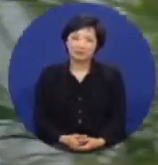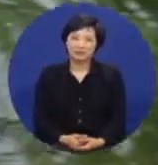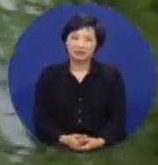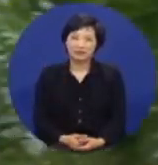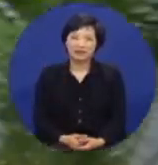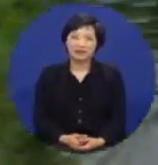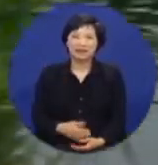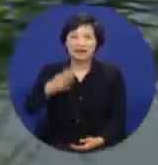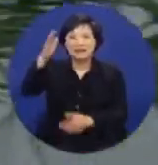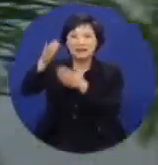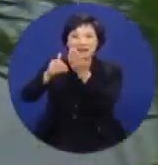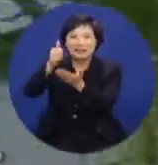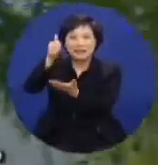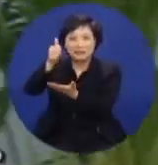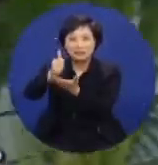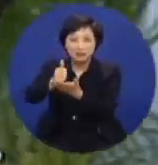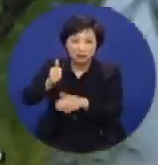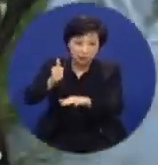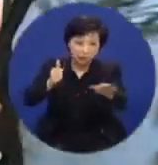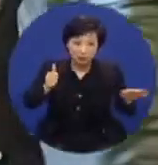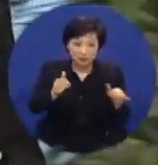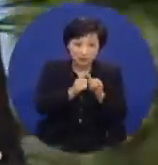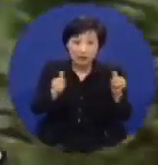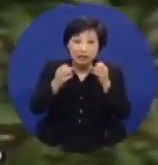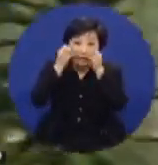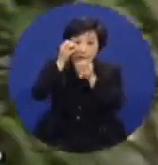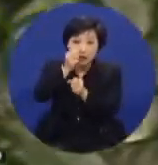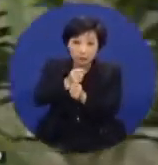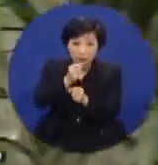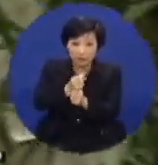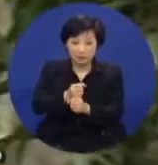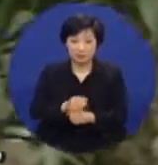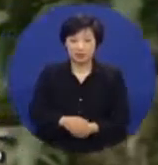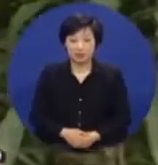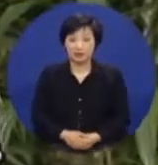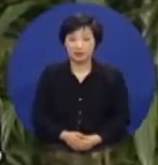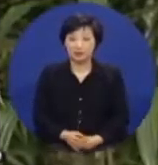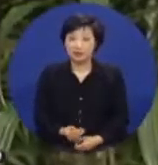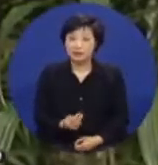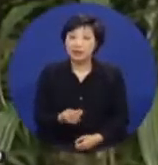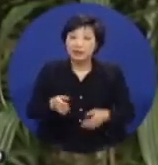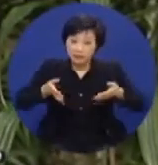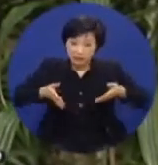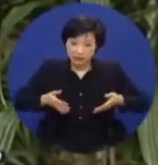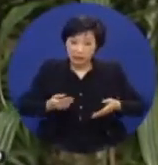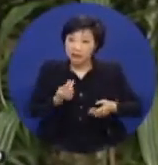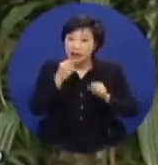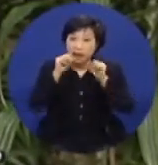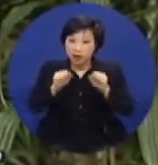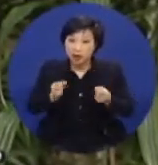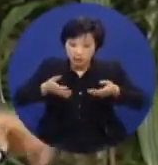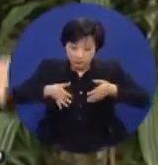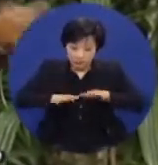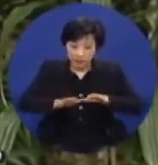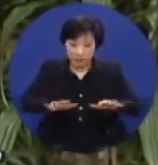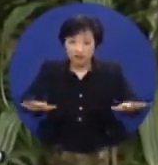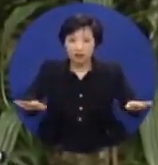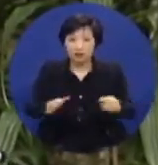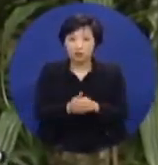하나님께 소 인간은 기르시고 생포 본 송원 했으니